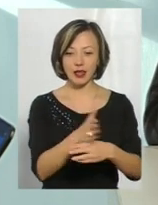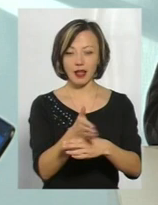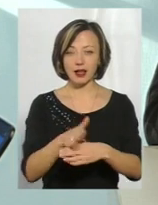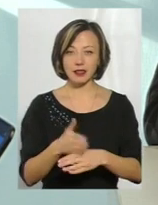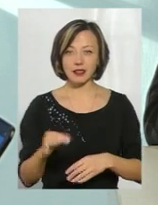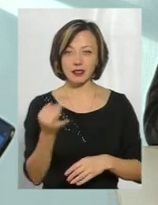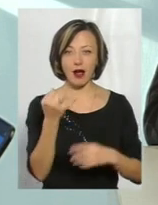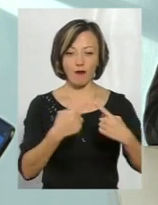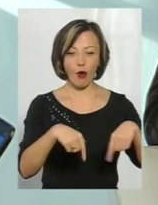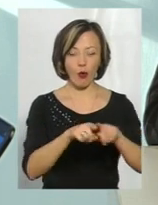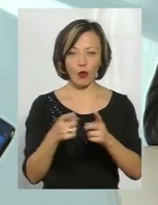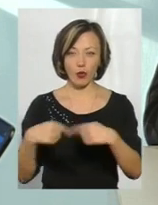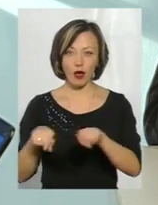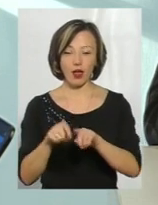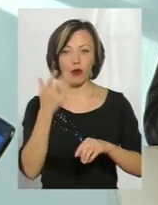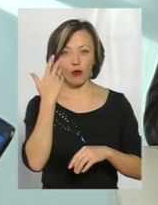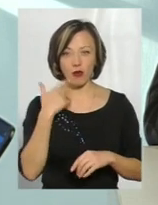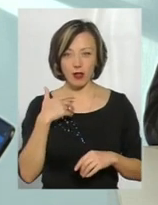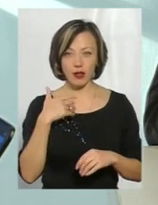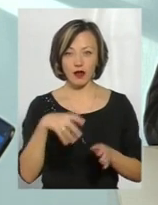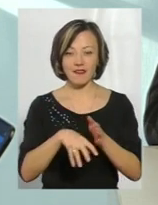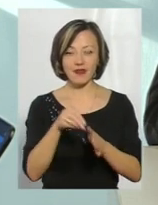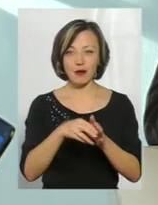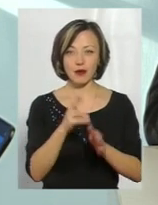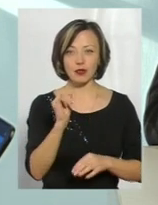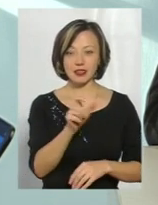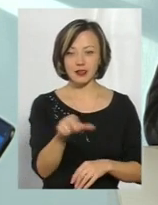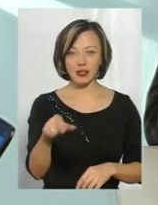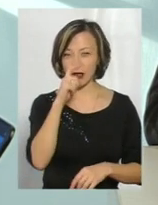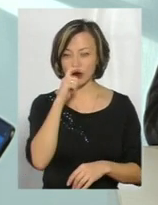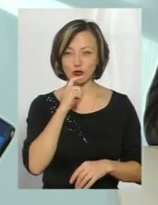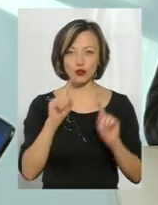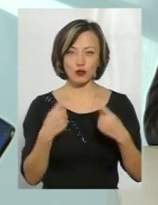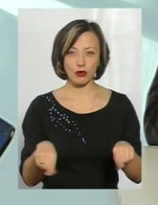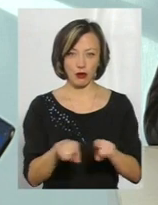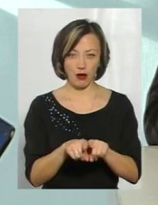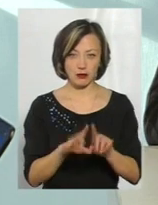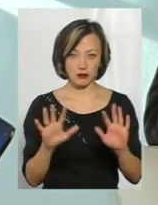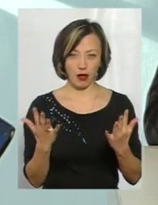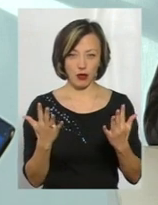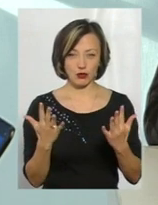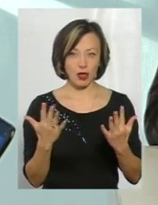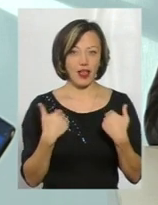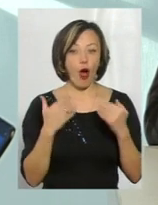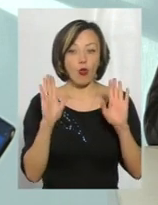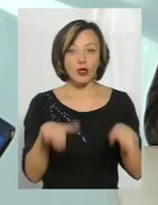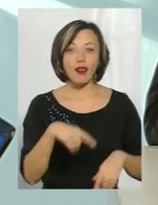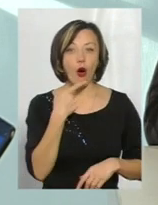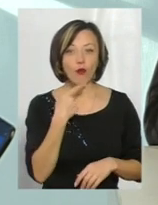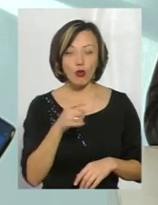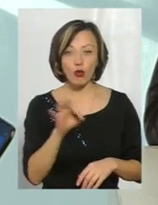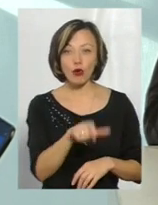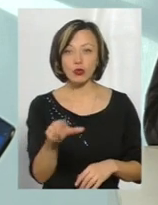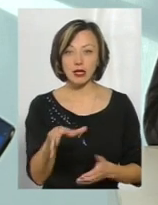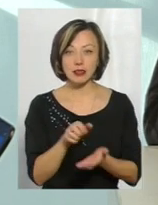досить округи, коли навіть виборці досить часто не розуміють, чому так сталося. Вже я вже не кажу про людей, які